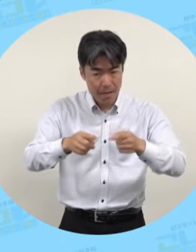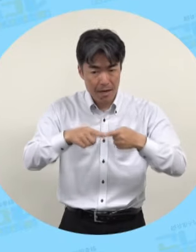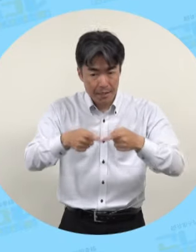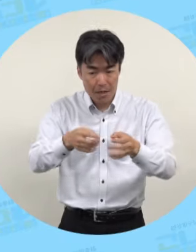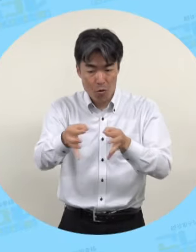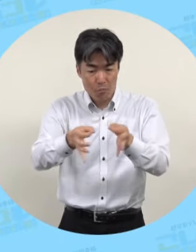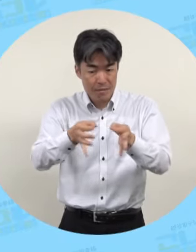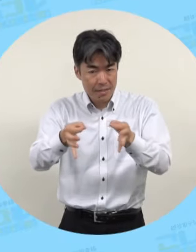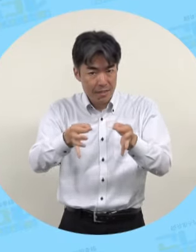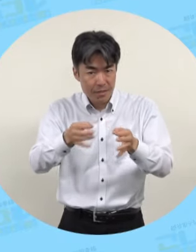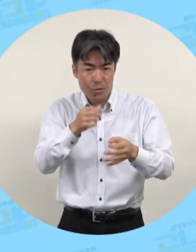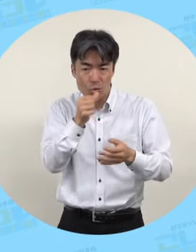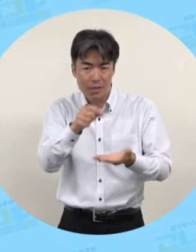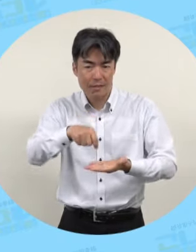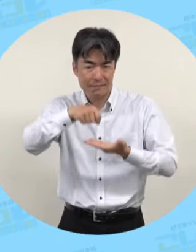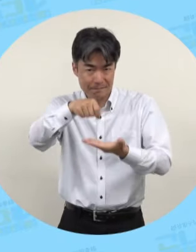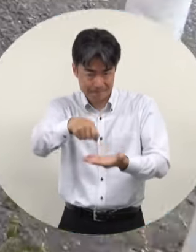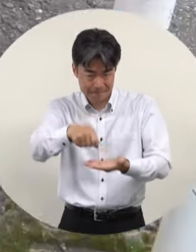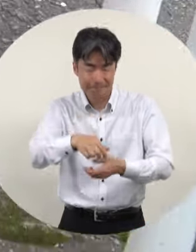介します。